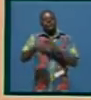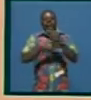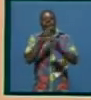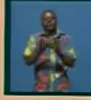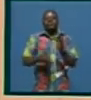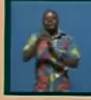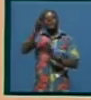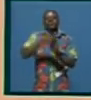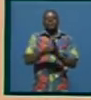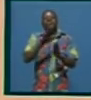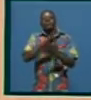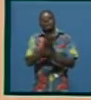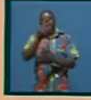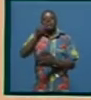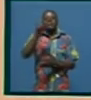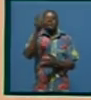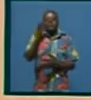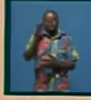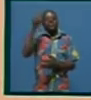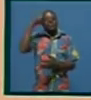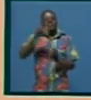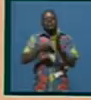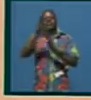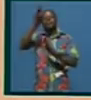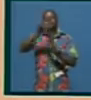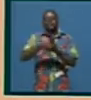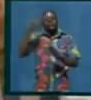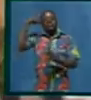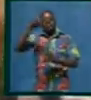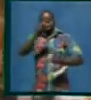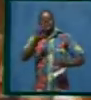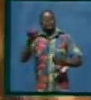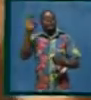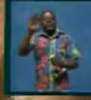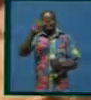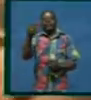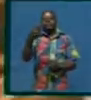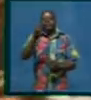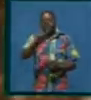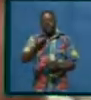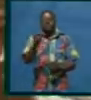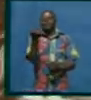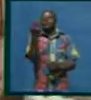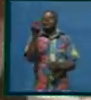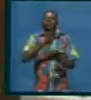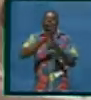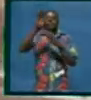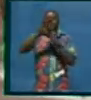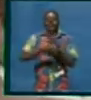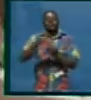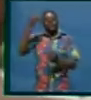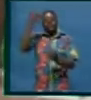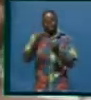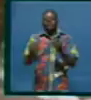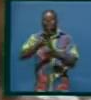le 27 décembre 2017 au GIFA, le groupement d'instruction des forces armées, les voici ce 12 février 2018 à la fin de leur